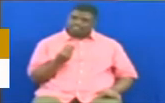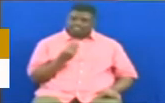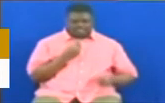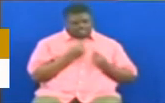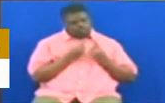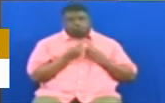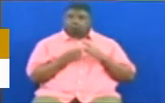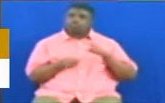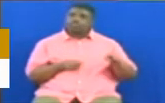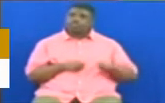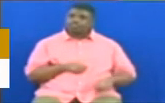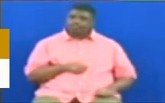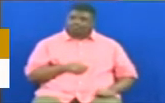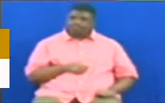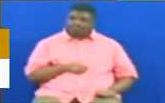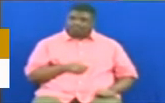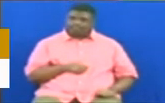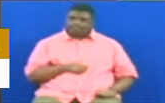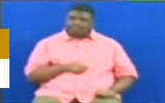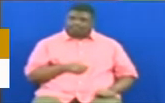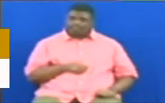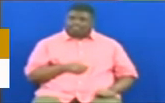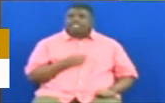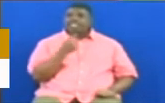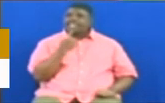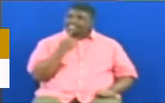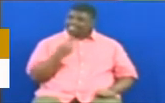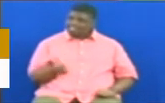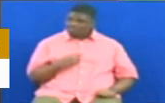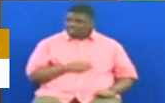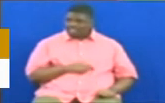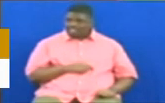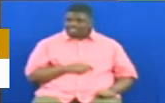inazungumza na inasema